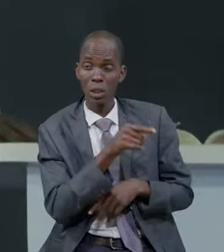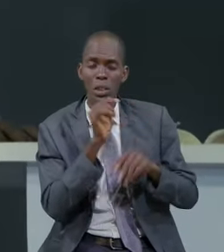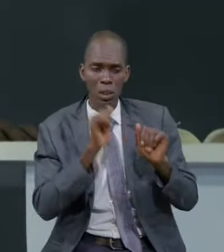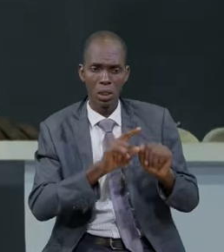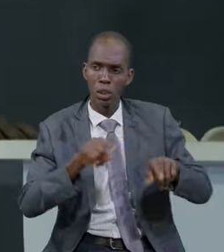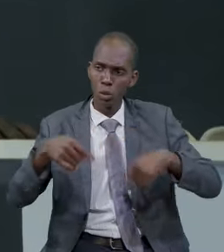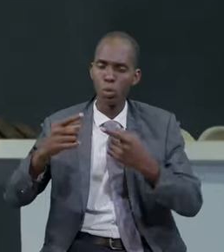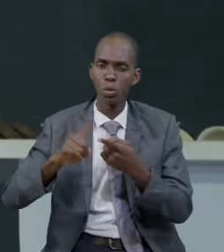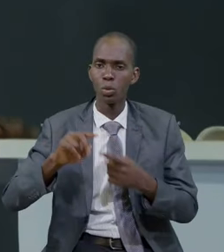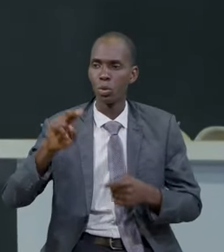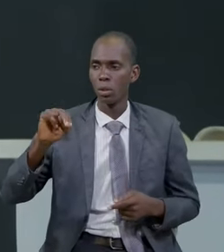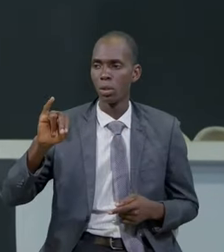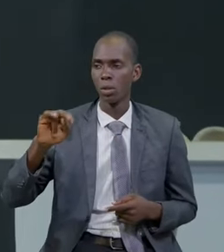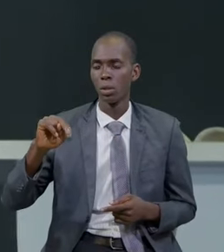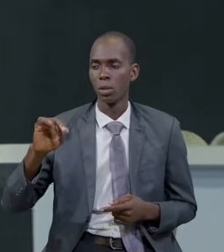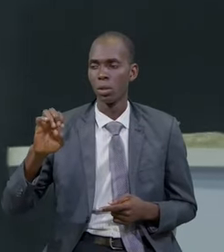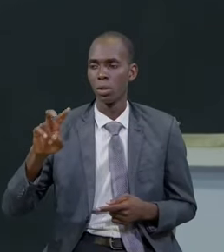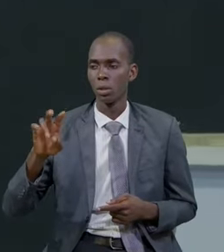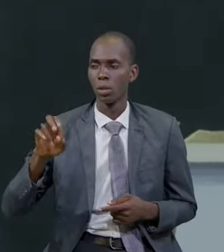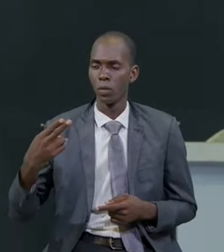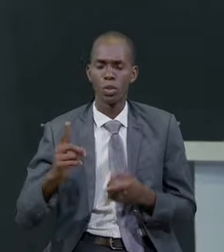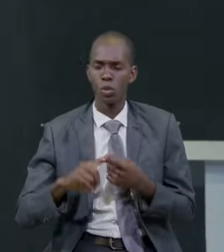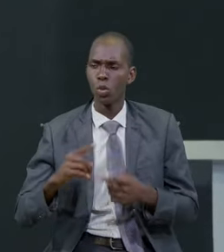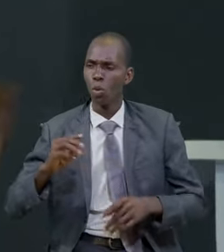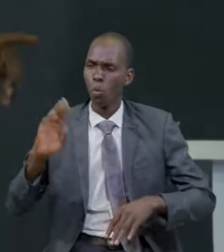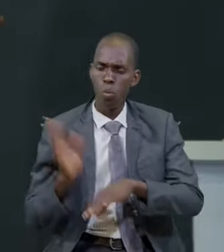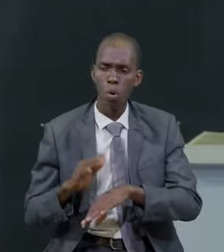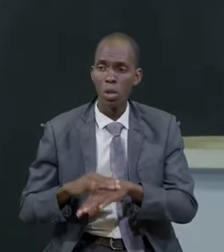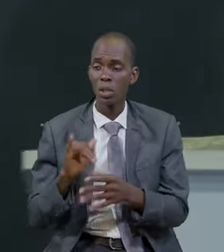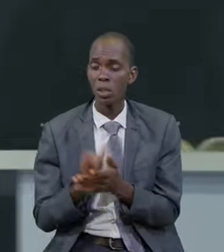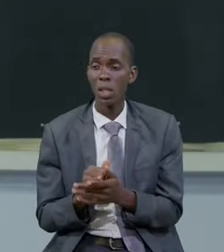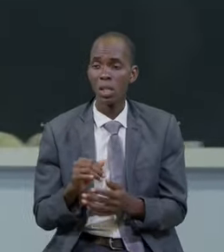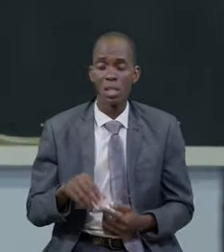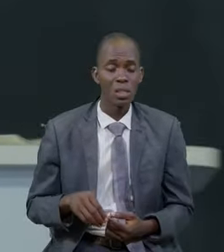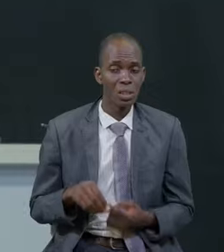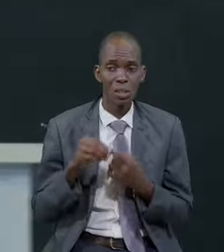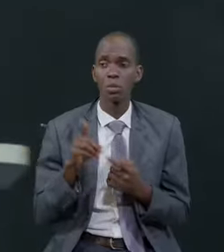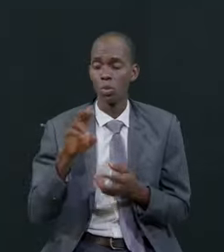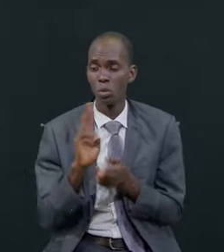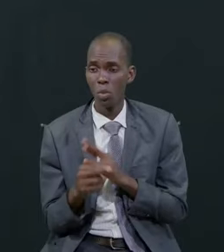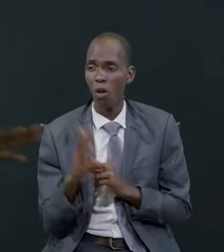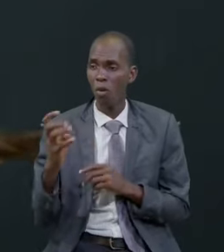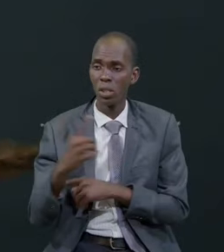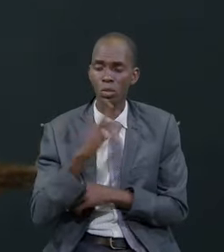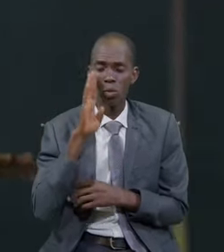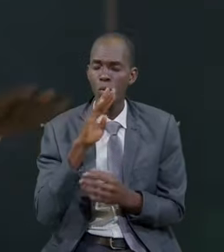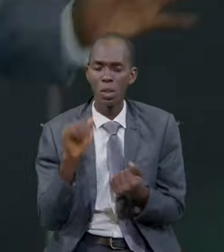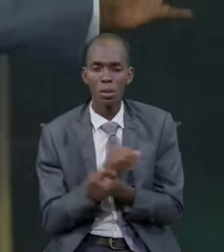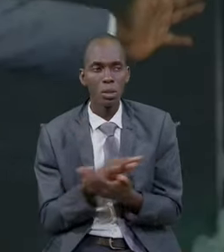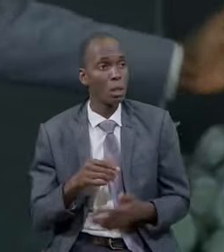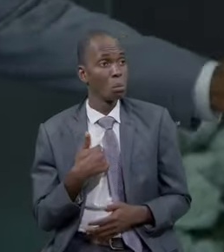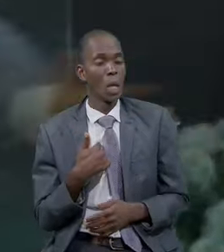non. Non, ça, ce n'est pas un prophète. Est-ce qu'il peut aller aujourd'hui vers Pharaon et